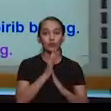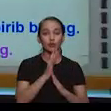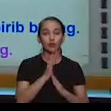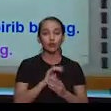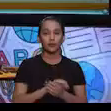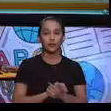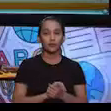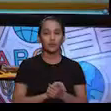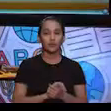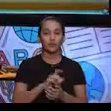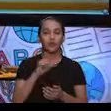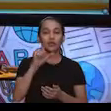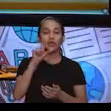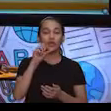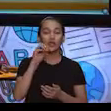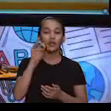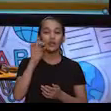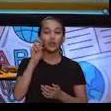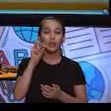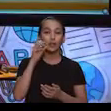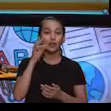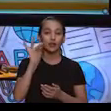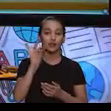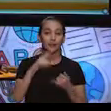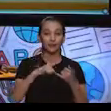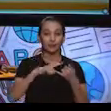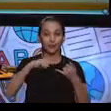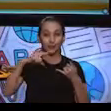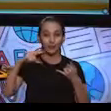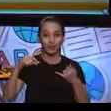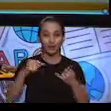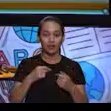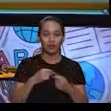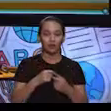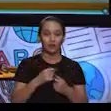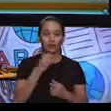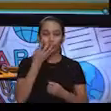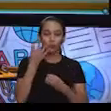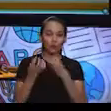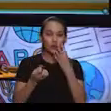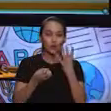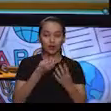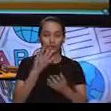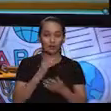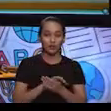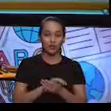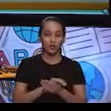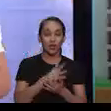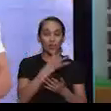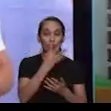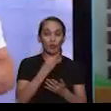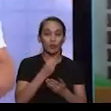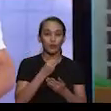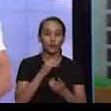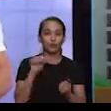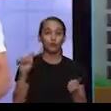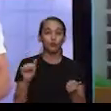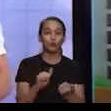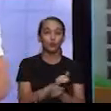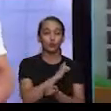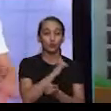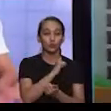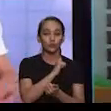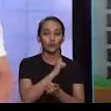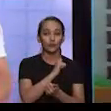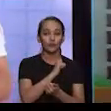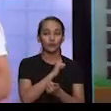o'simliklardan gerbariy tayyorlang. Albatta, gerbariy tayyorlashni barchamiz bilamiz. To'g'rimi? Aynan.